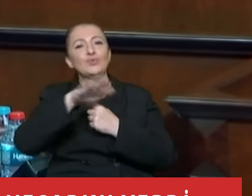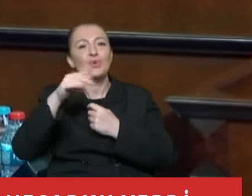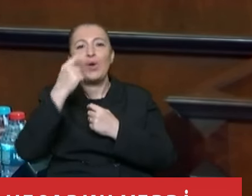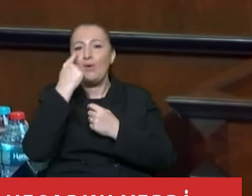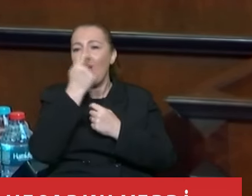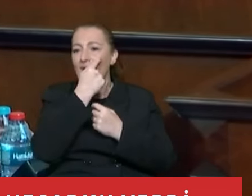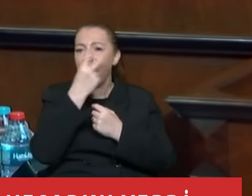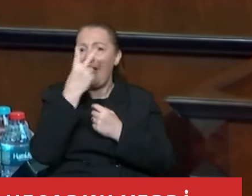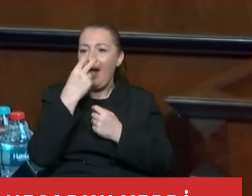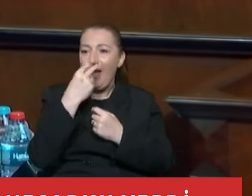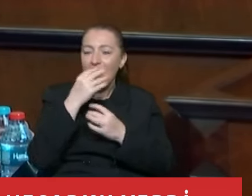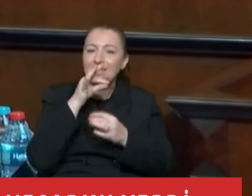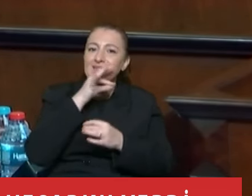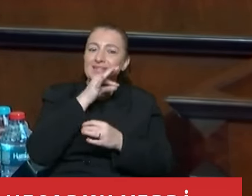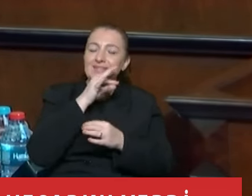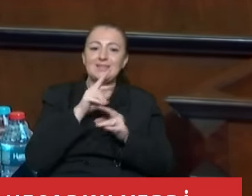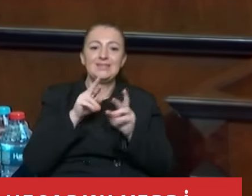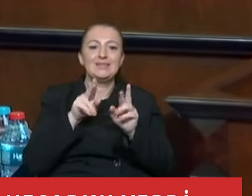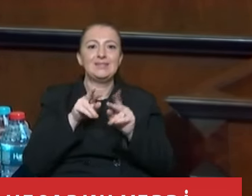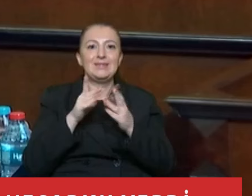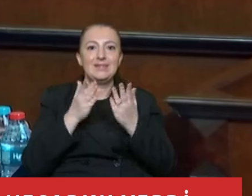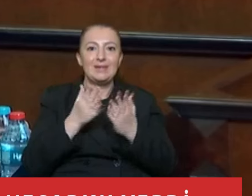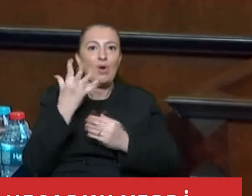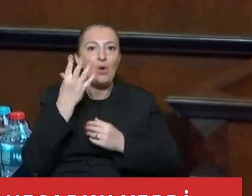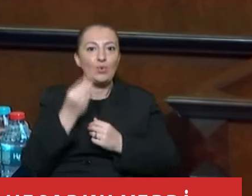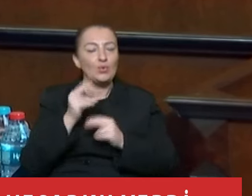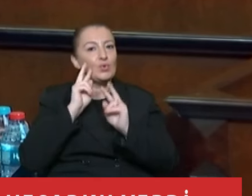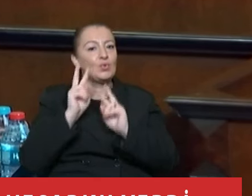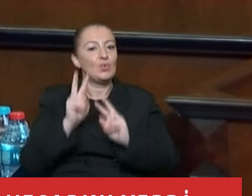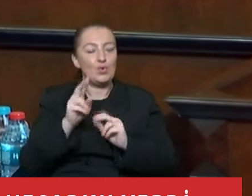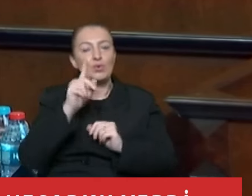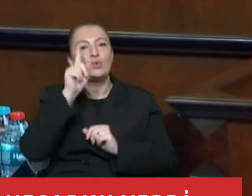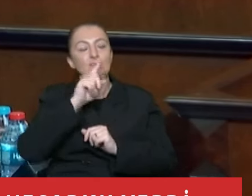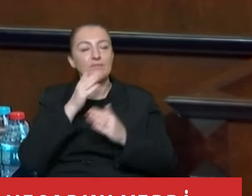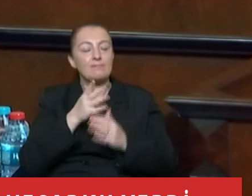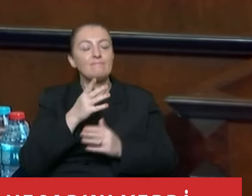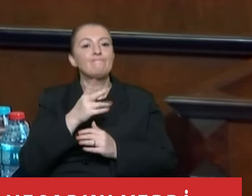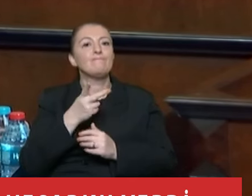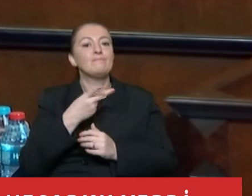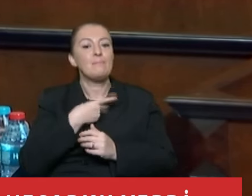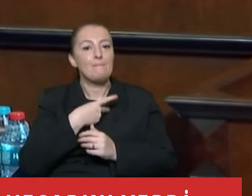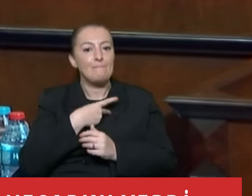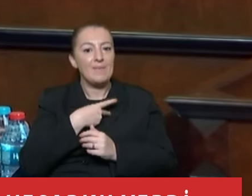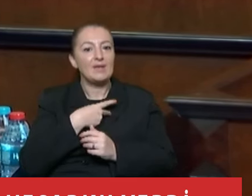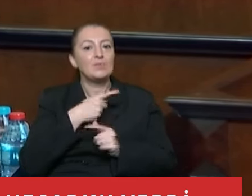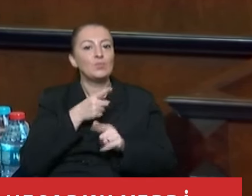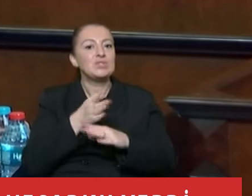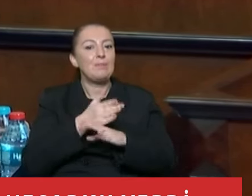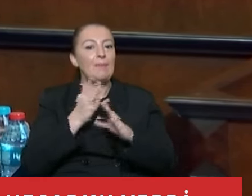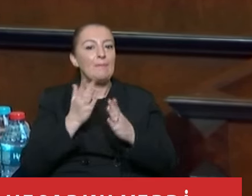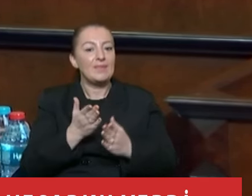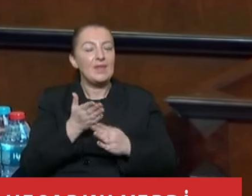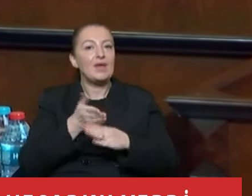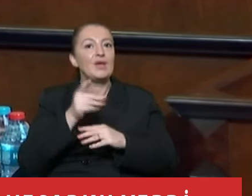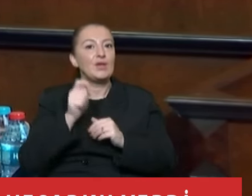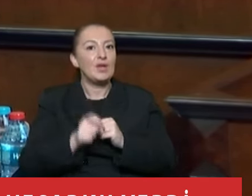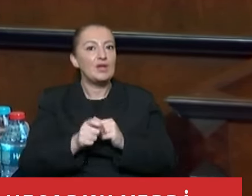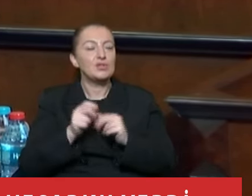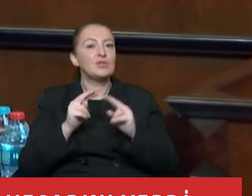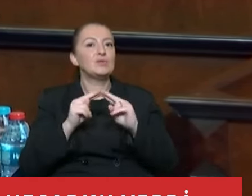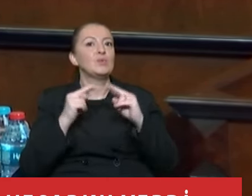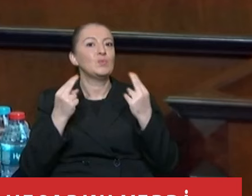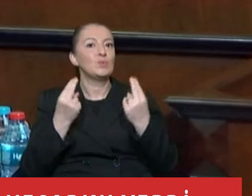nemli nasıl ürkek olduklarını gördüm Dolayısıyla ben E bu vesileyle gerçekten